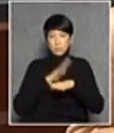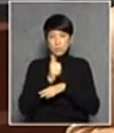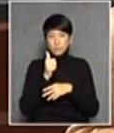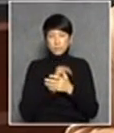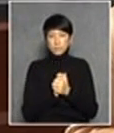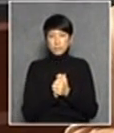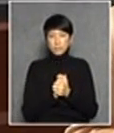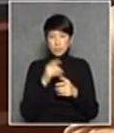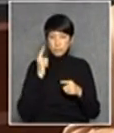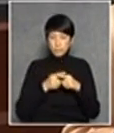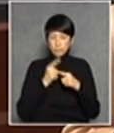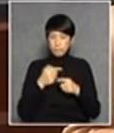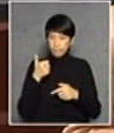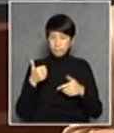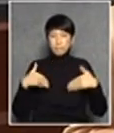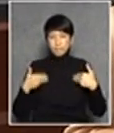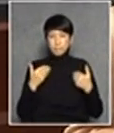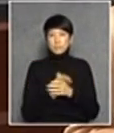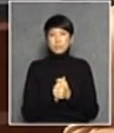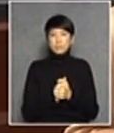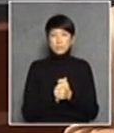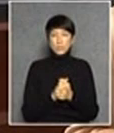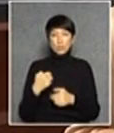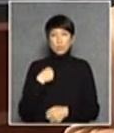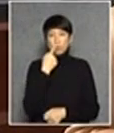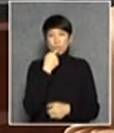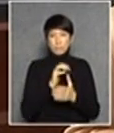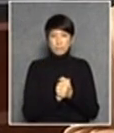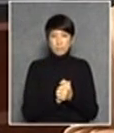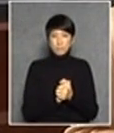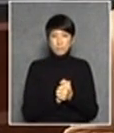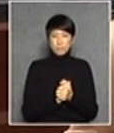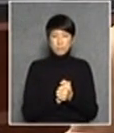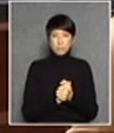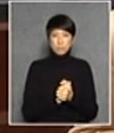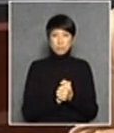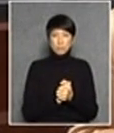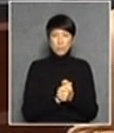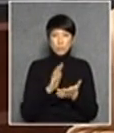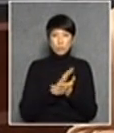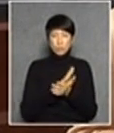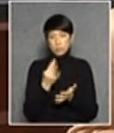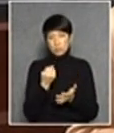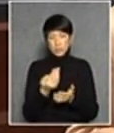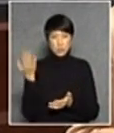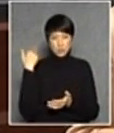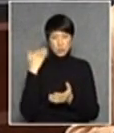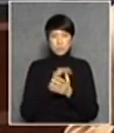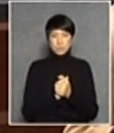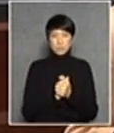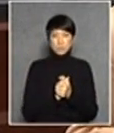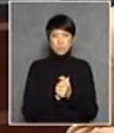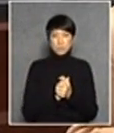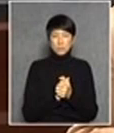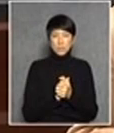真係好雀躍，好開心。咁呢佢哋話原來咧就係佢哋話你多年前咧，好多年前咧，曾